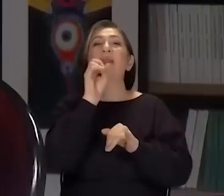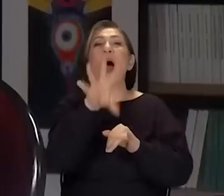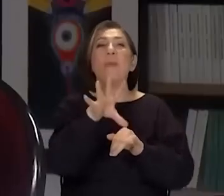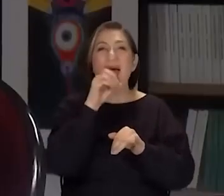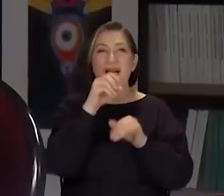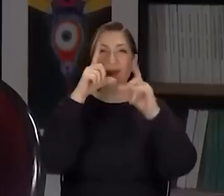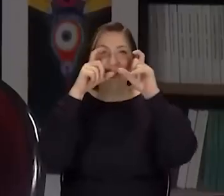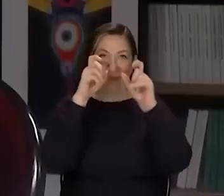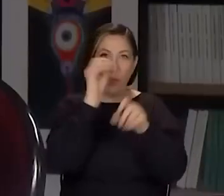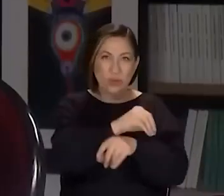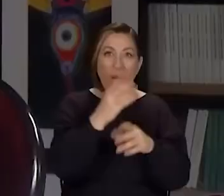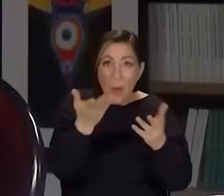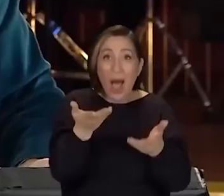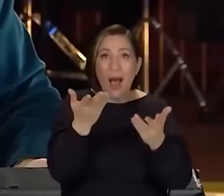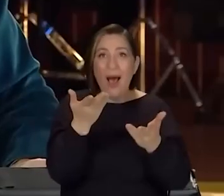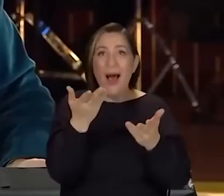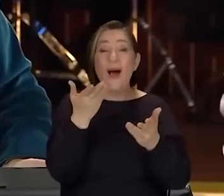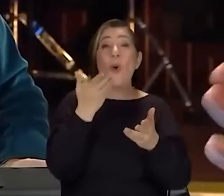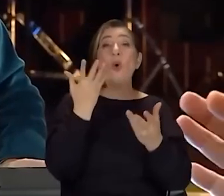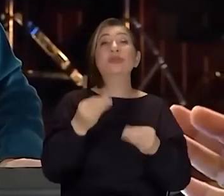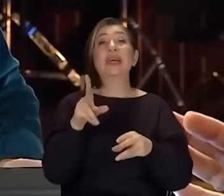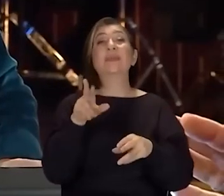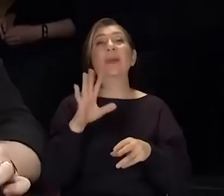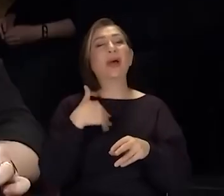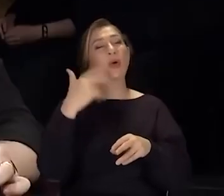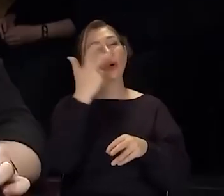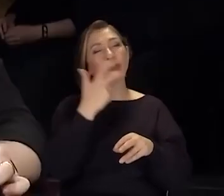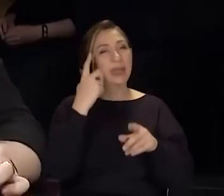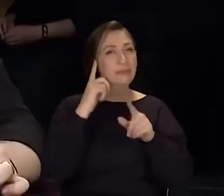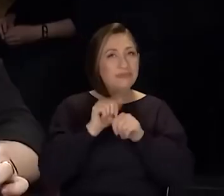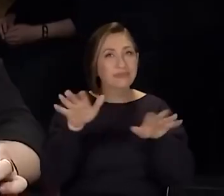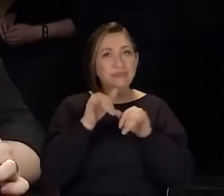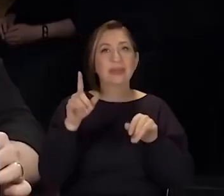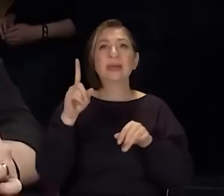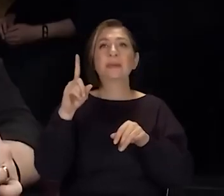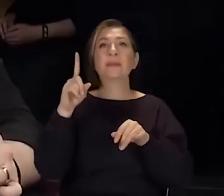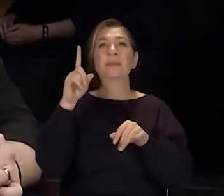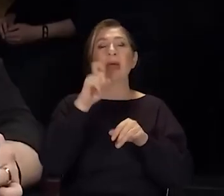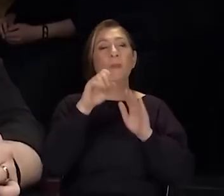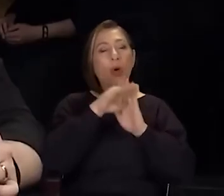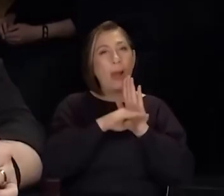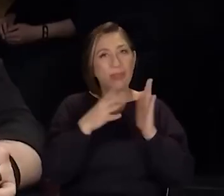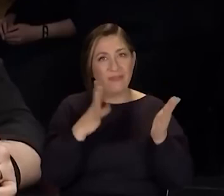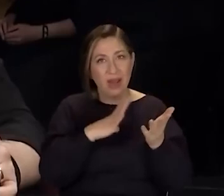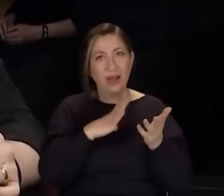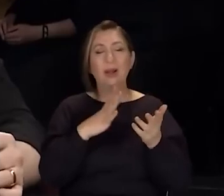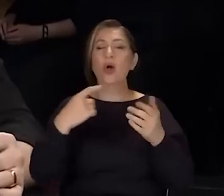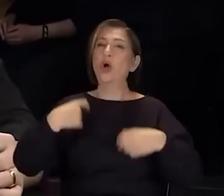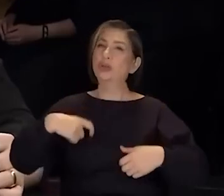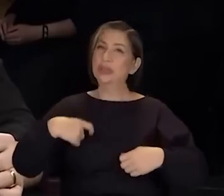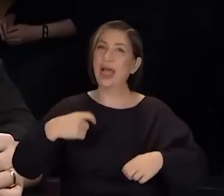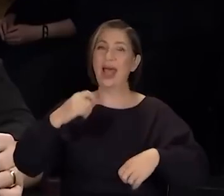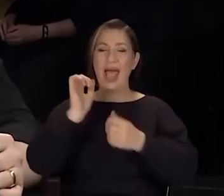fotoğrafını koyuyorsun da yani hakikaten olacak gibi. Ben de sadece konser duyuruları, evet, aylık programımız ve özel